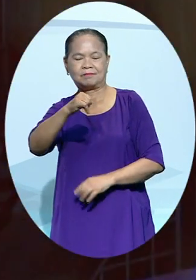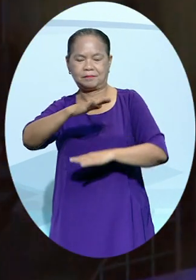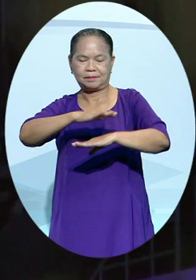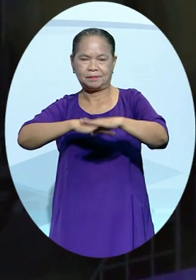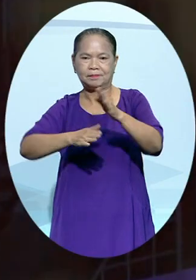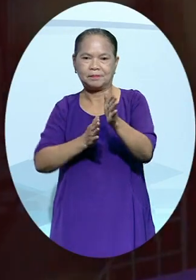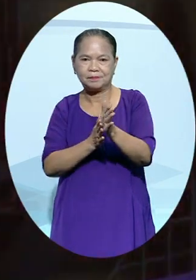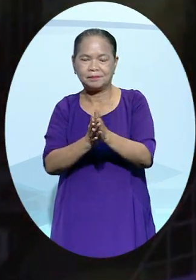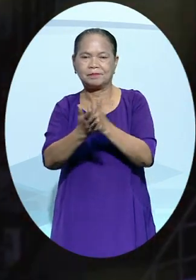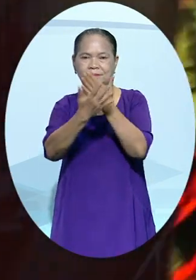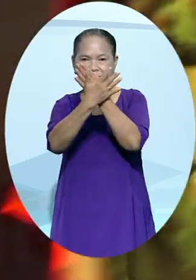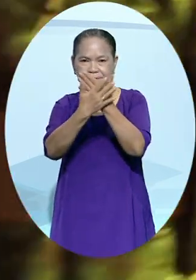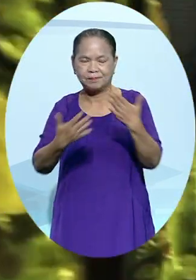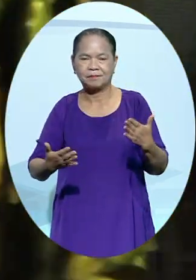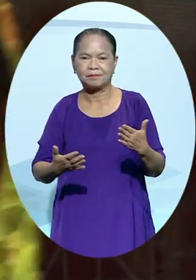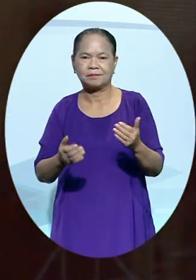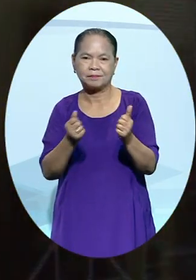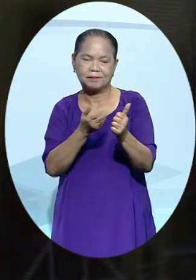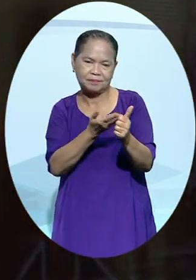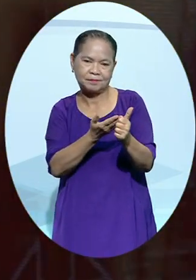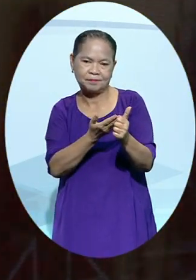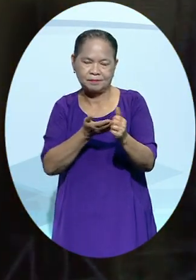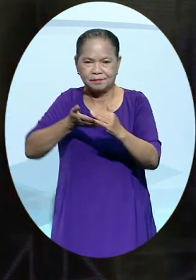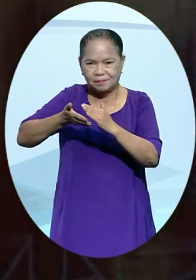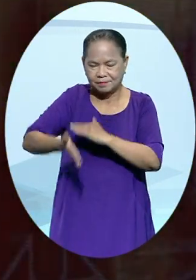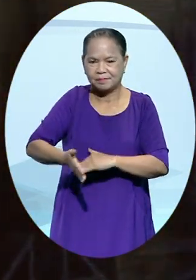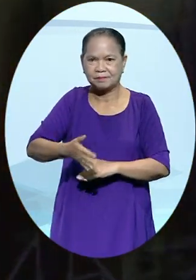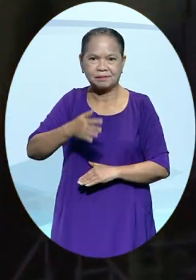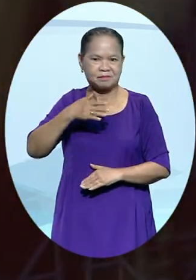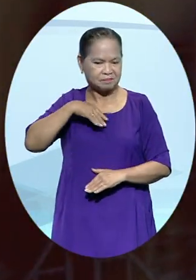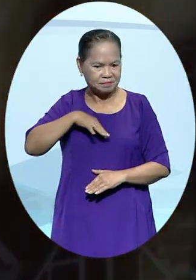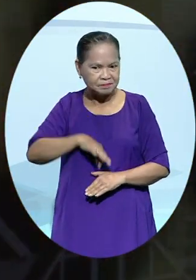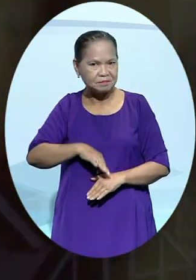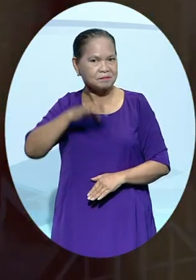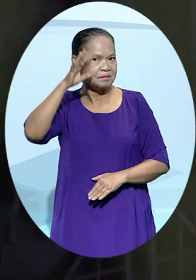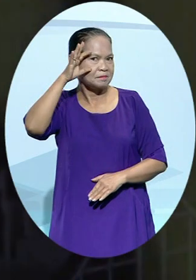duy trì một mạng lưới rộng lớn, gồm các đối tác và các đại lý có tâm và có tầm để quảng bá